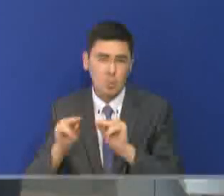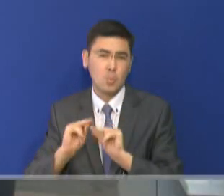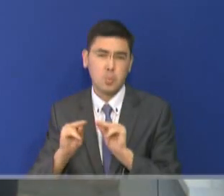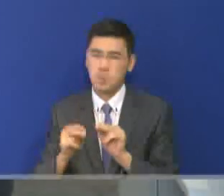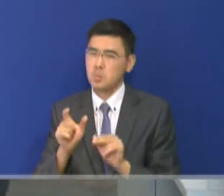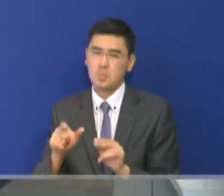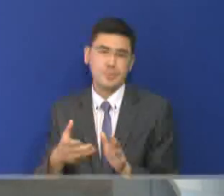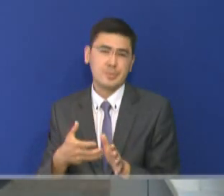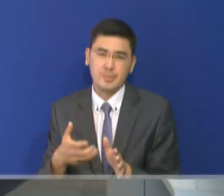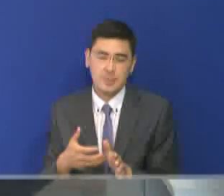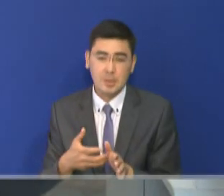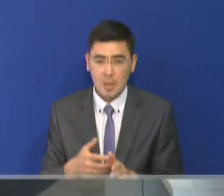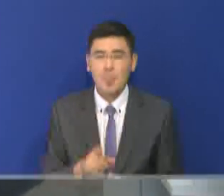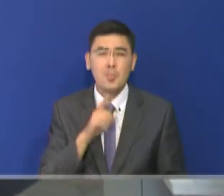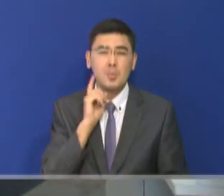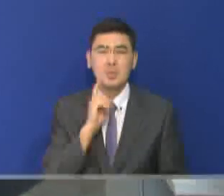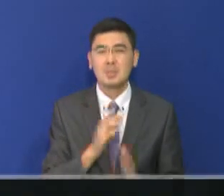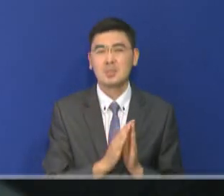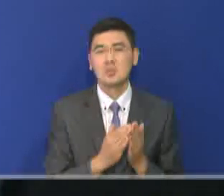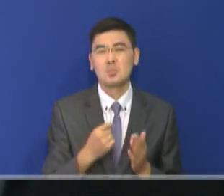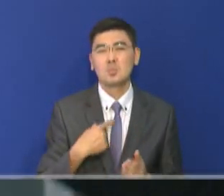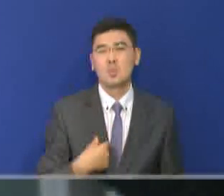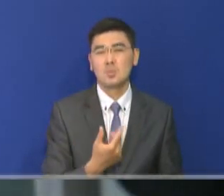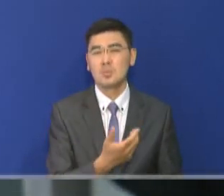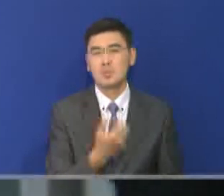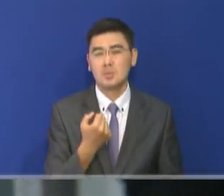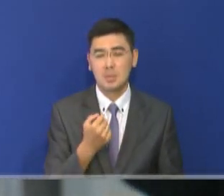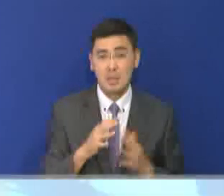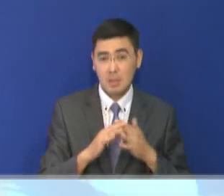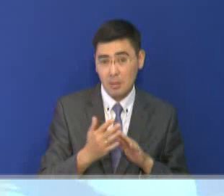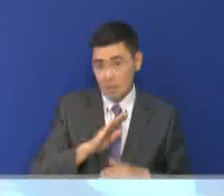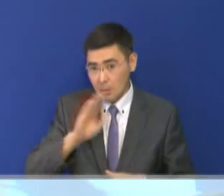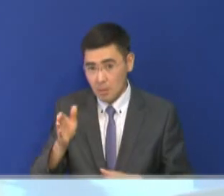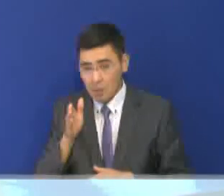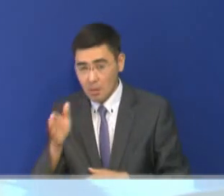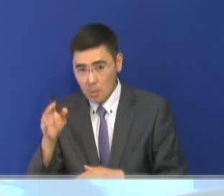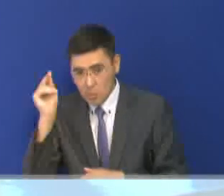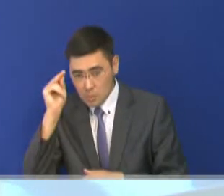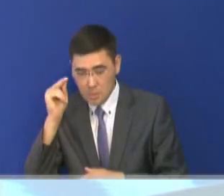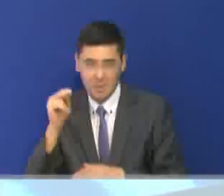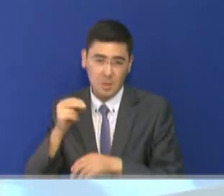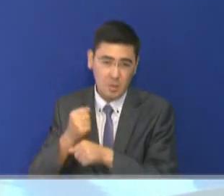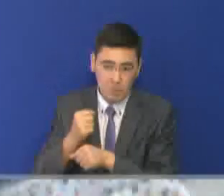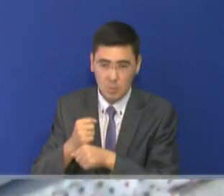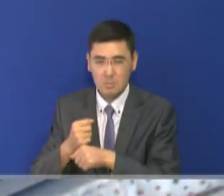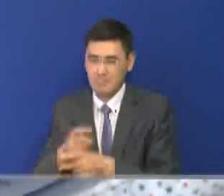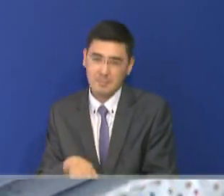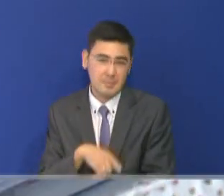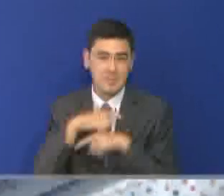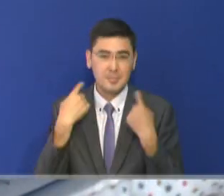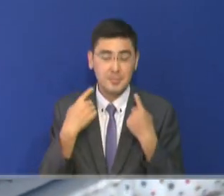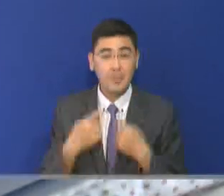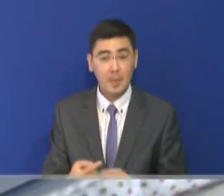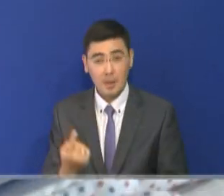село, молодежь не стремится ехать туда работать. На данный момент в некоторых сельских учебных заведениях один педагог